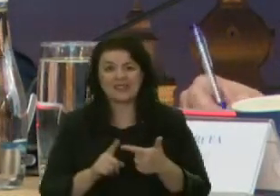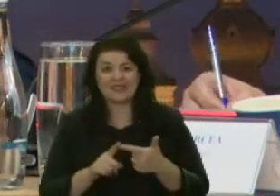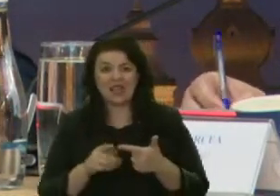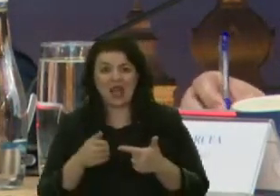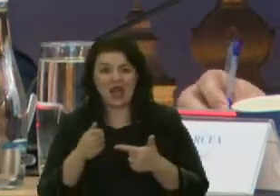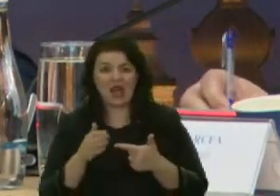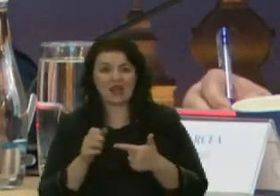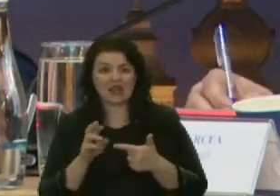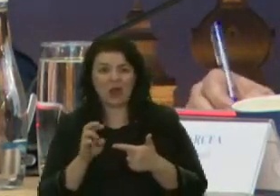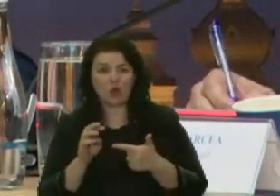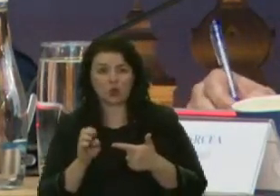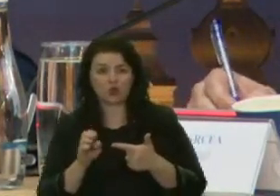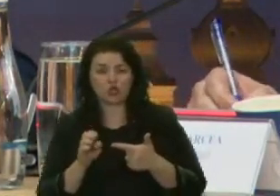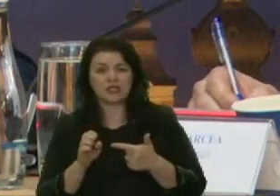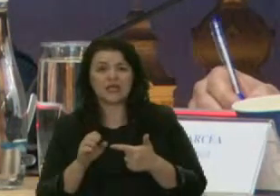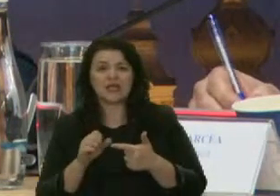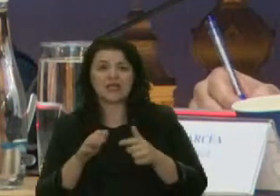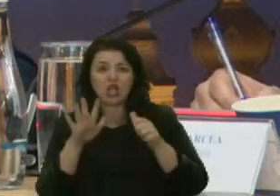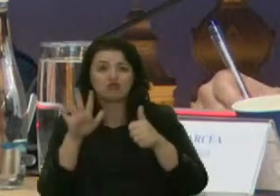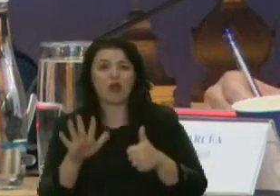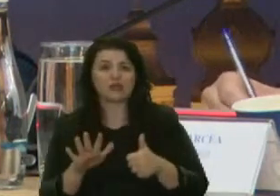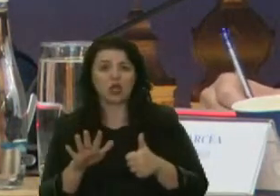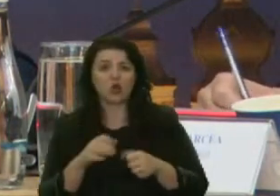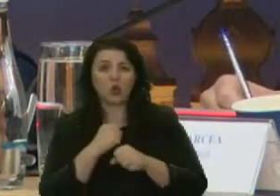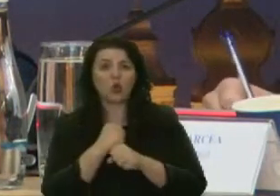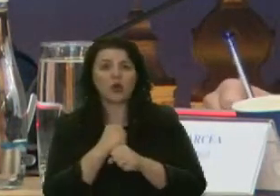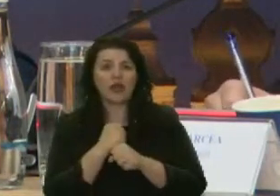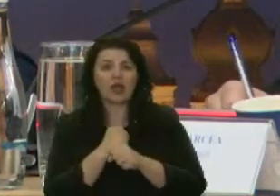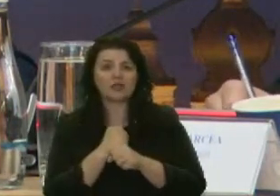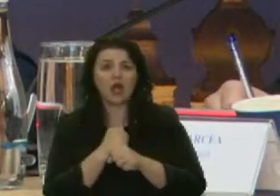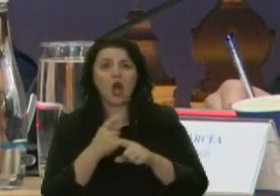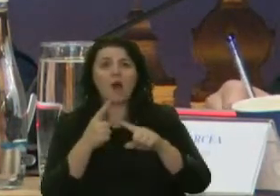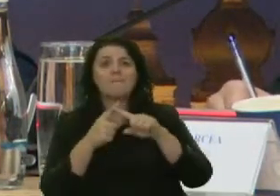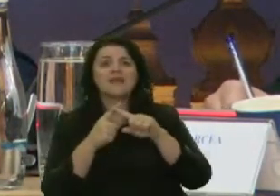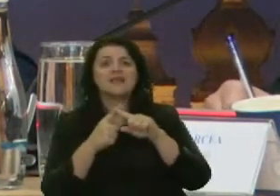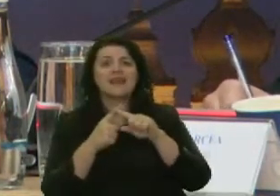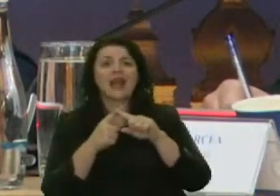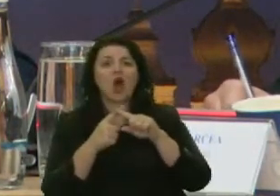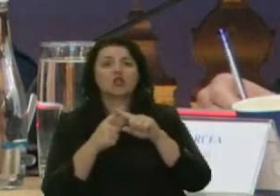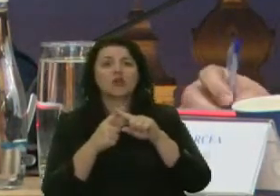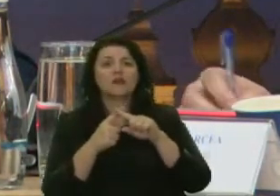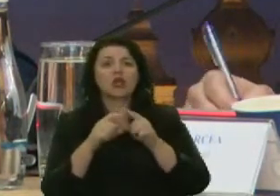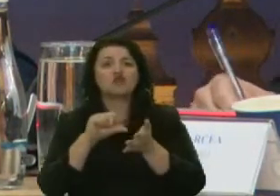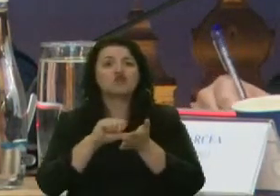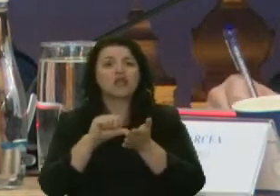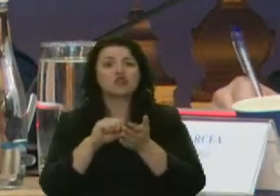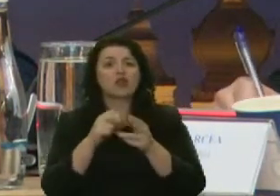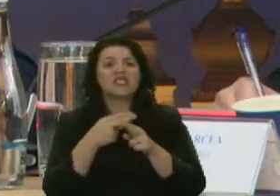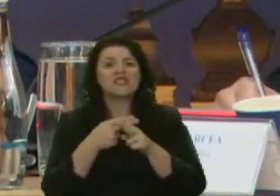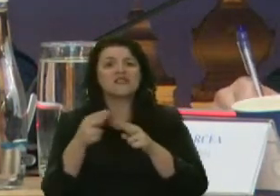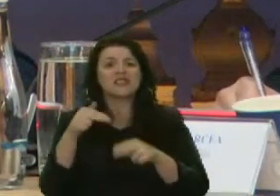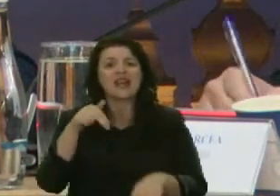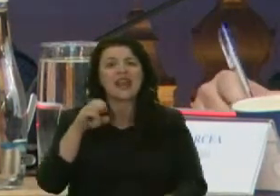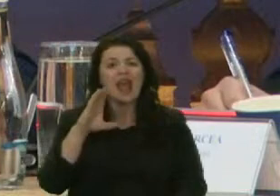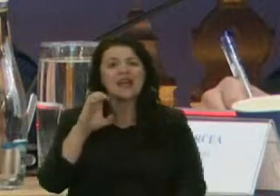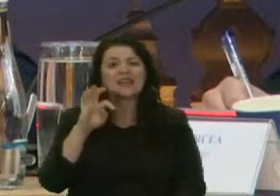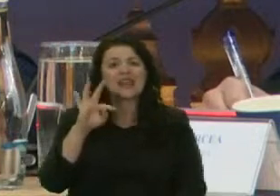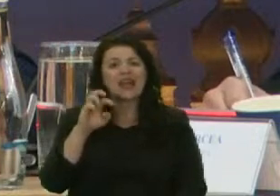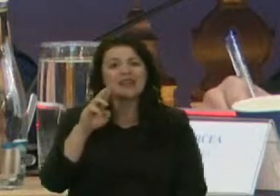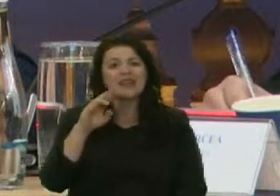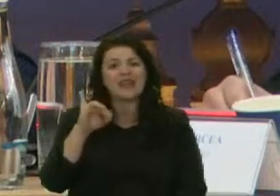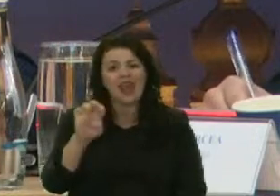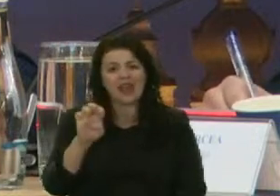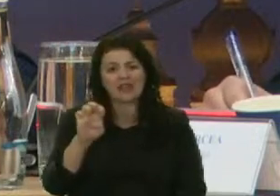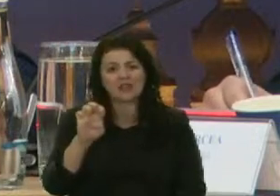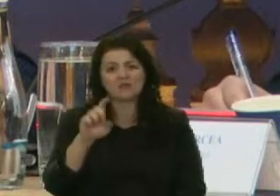ardeu lucrează de de peste șase luni de zile cu Ăă biserica ortodoxă pentru centrul Sfântul Nectarie știți că este singurul centrul pe paliativ din